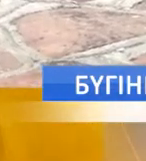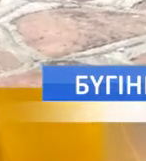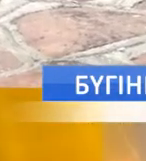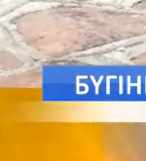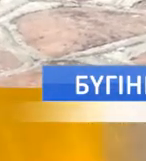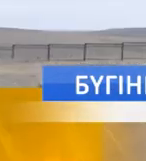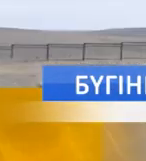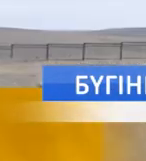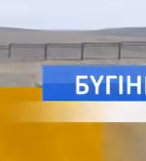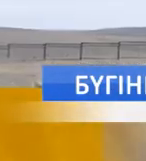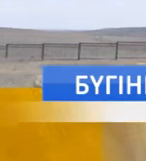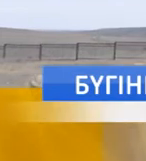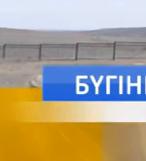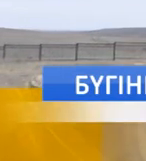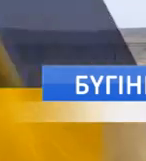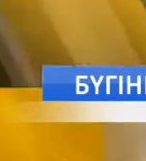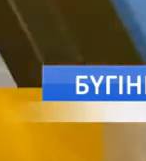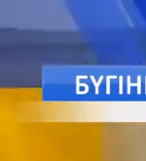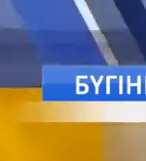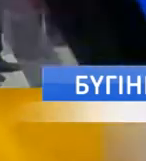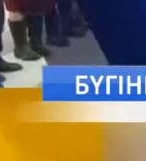Көрпеш Баянсұлу кесенесінде болып қайтты.